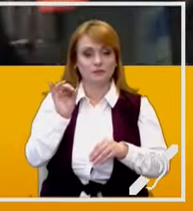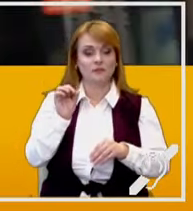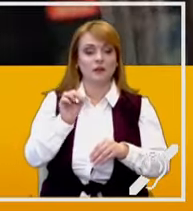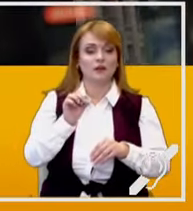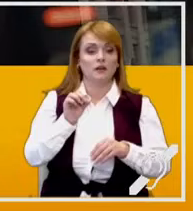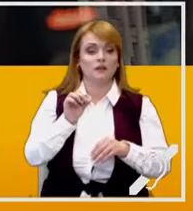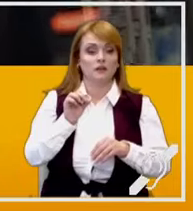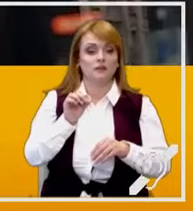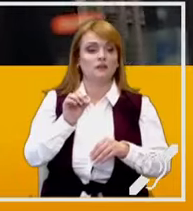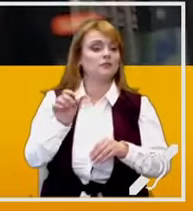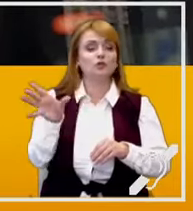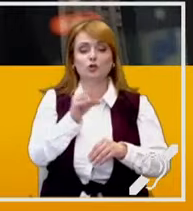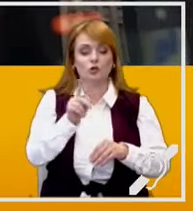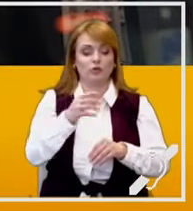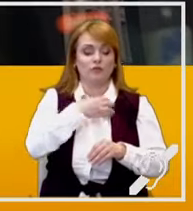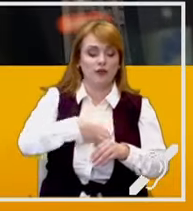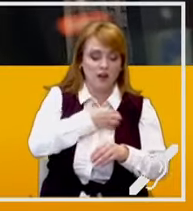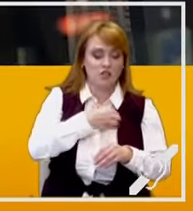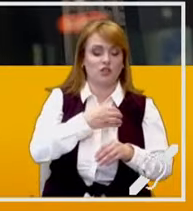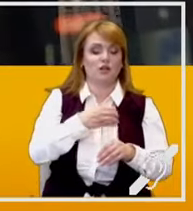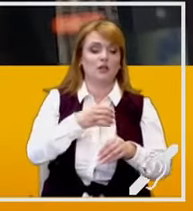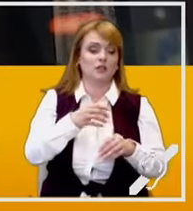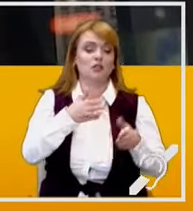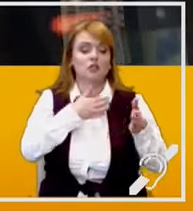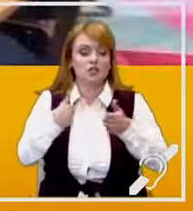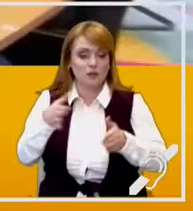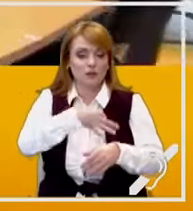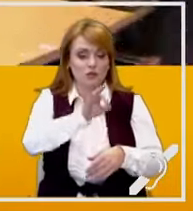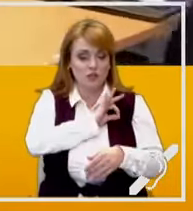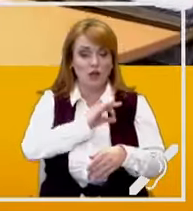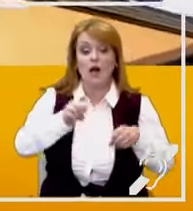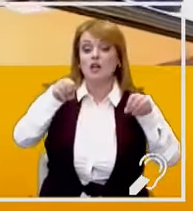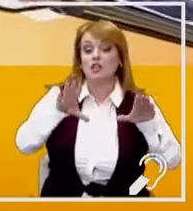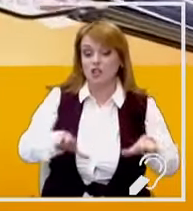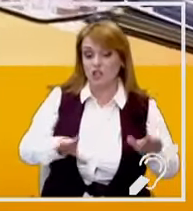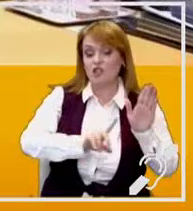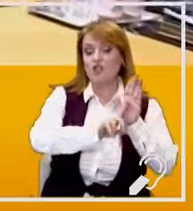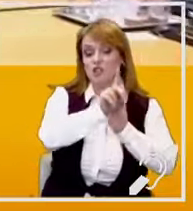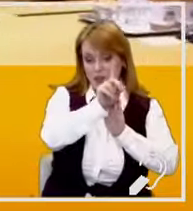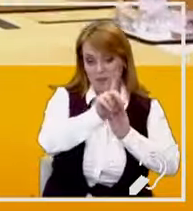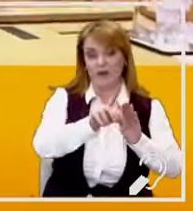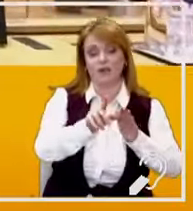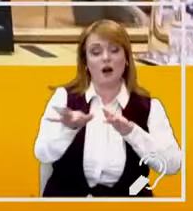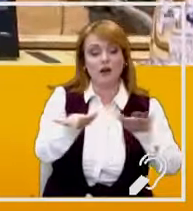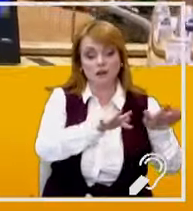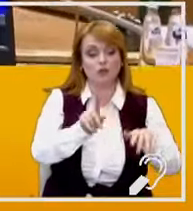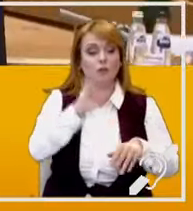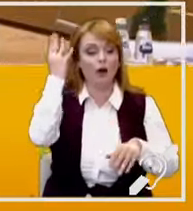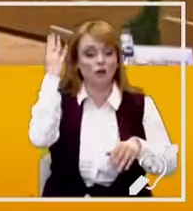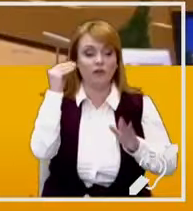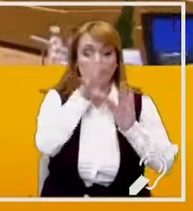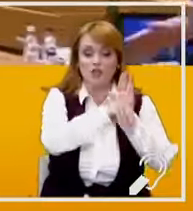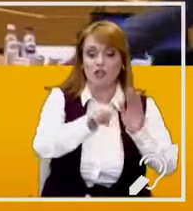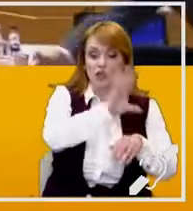fundamentals, deci elementele fundamentale pentru funcționarea unei democrații. Decizia de începere a negocierilor de aderare la UE a